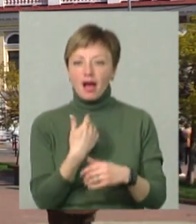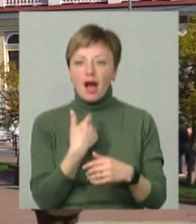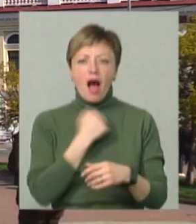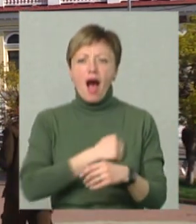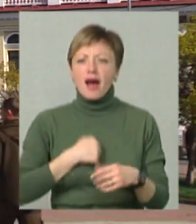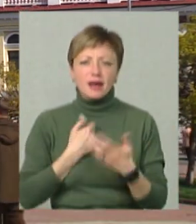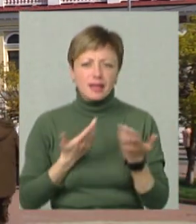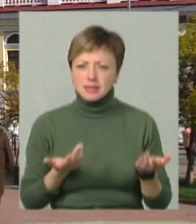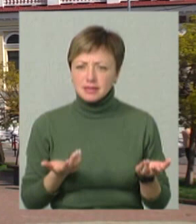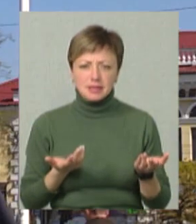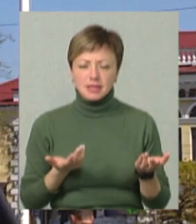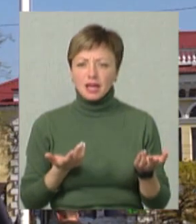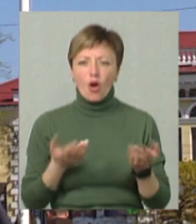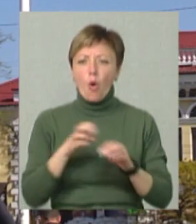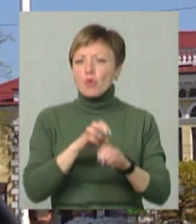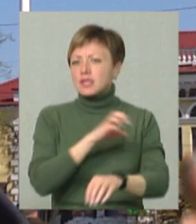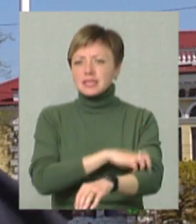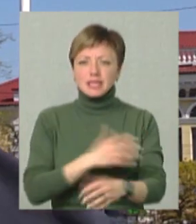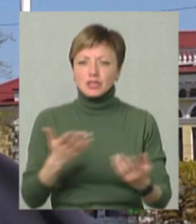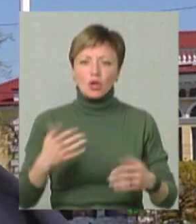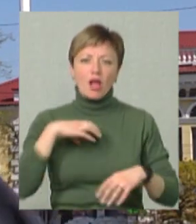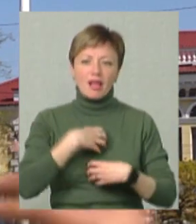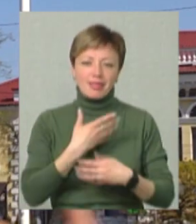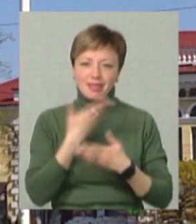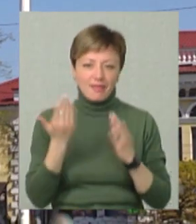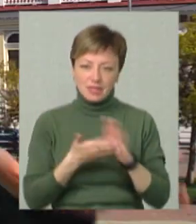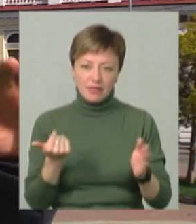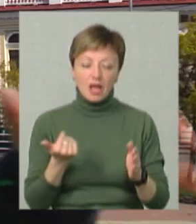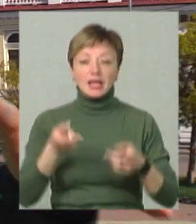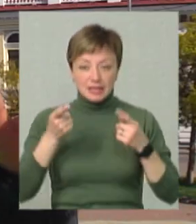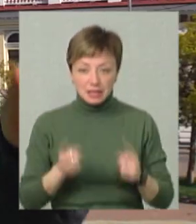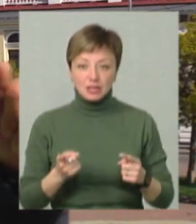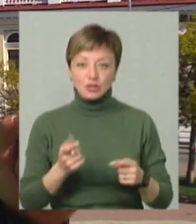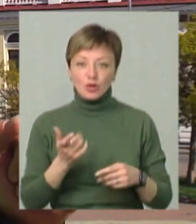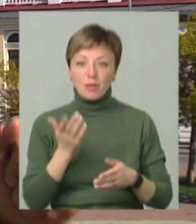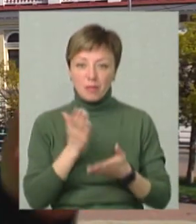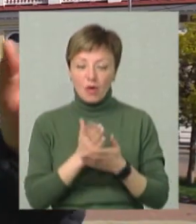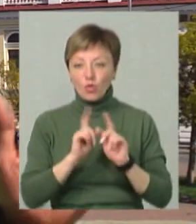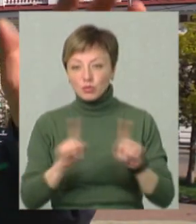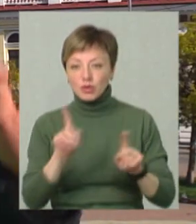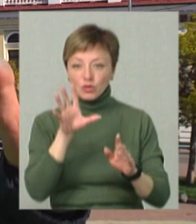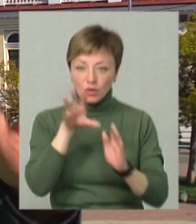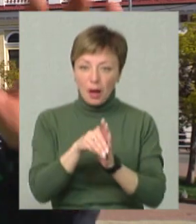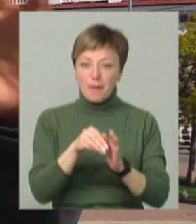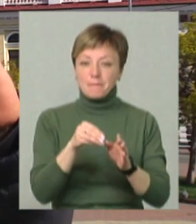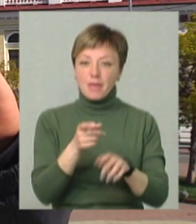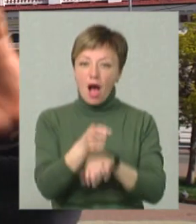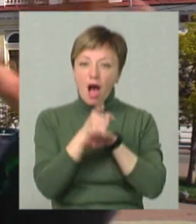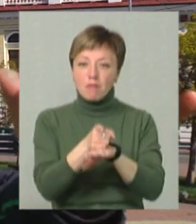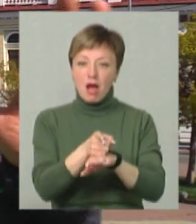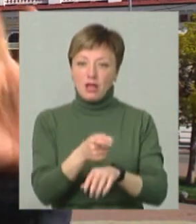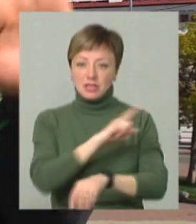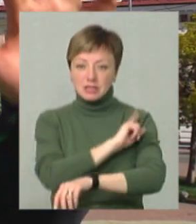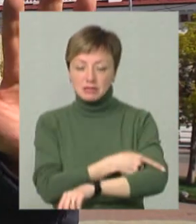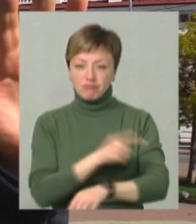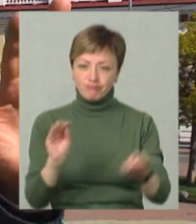мене якоїсь агресії, якоїсь комуністичної ностальгії за минулим не визиває. Він дійсно, ви знаєте, має особливості, туди втулили міцнішу гармонію. формату, ніж